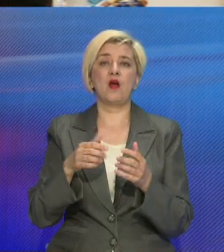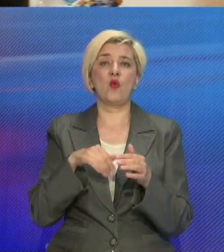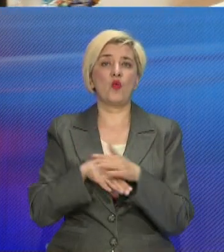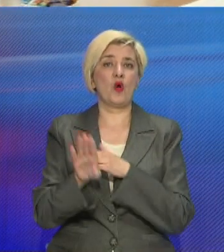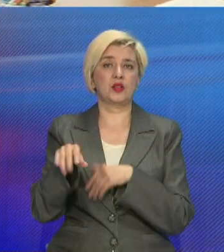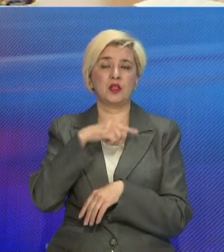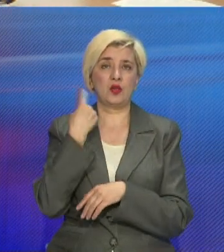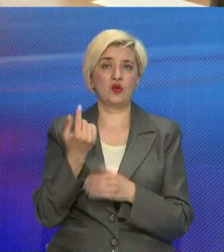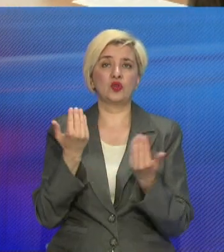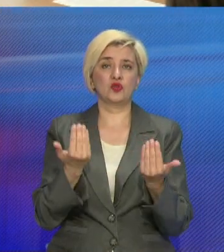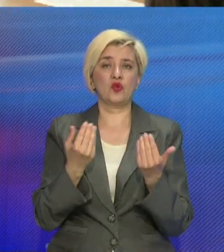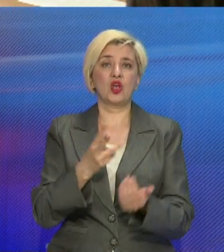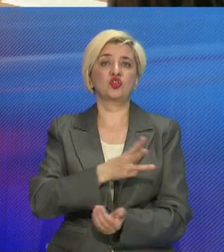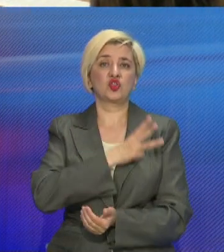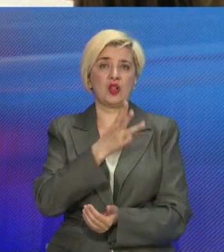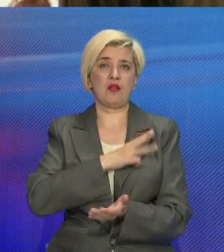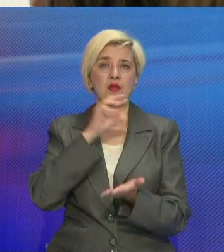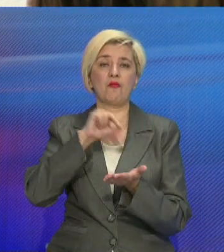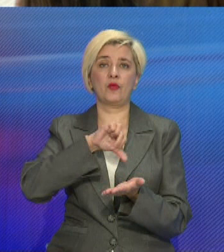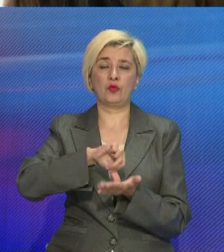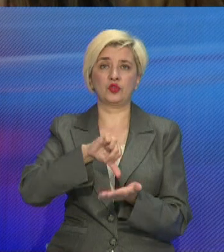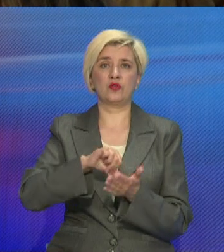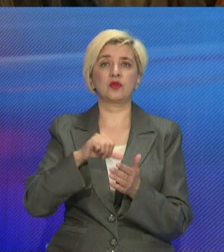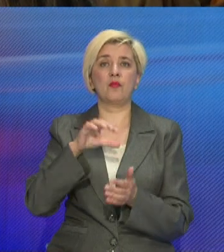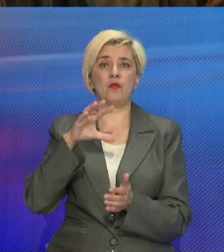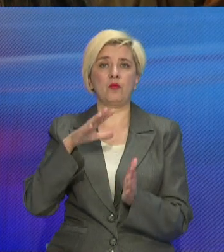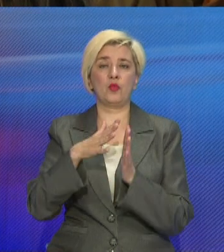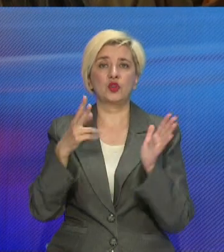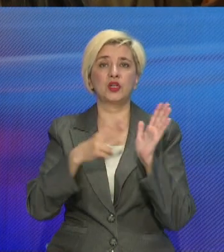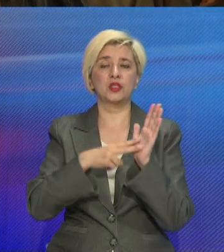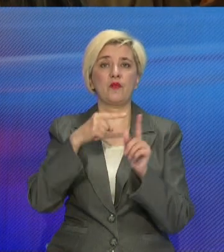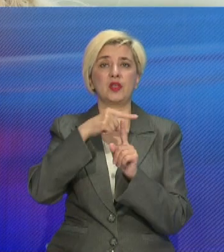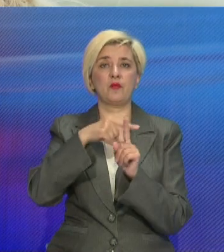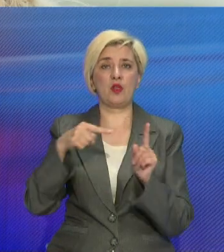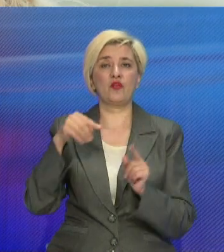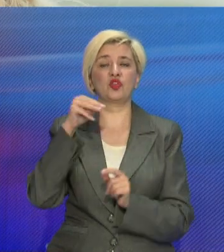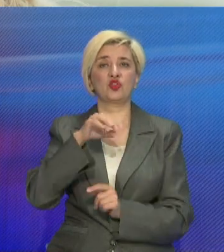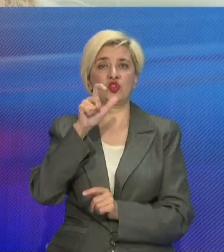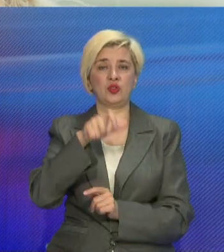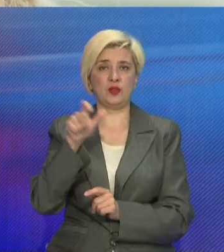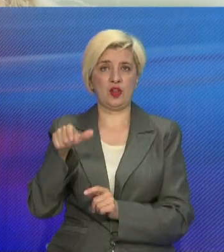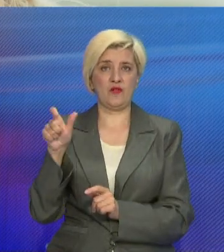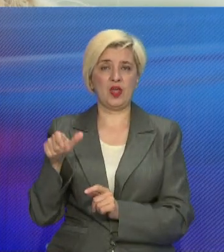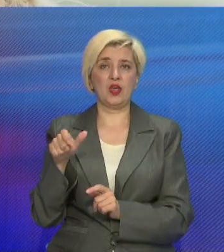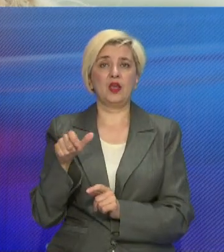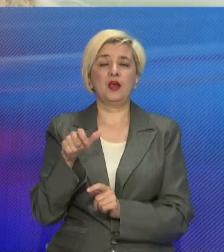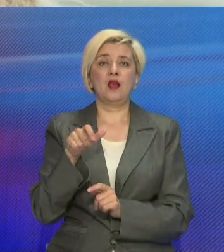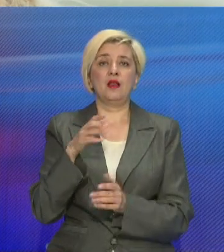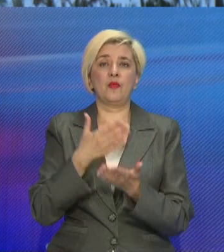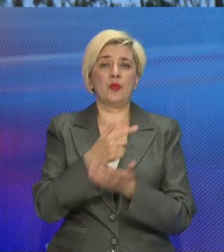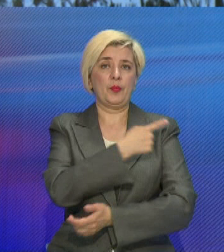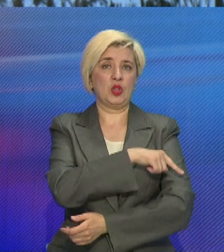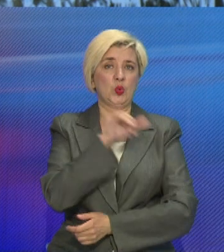ў вялікай сям'і студатрадаўцаў выказалі звыш 7,5 тысяч чалавек. Лія Міскевіч, якая зараз курыруе такую працу ў медуніверсітэце,